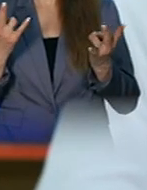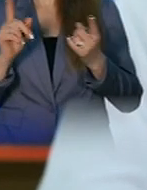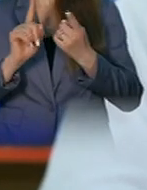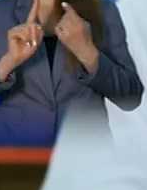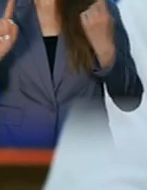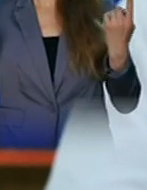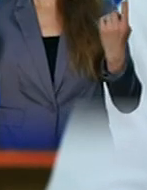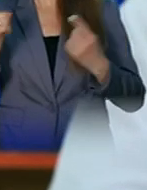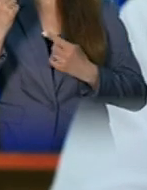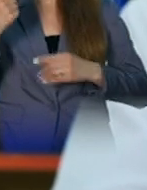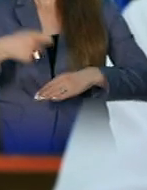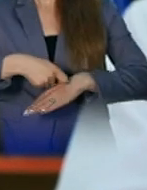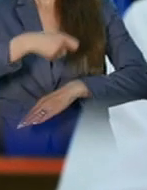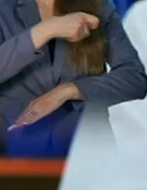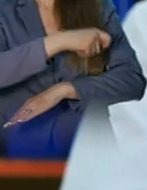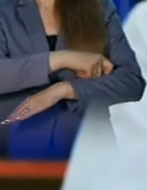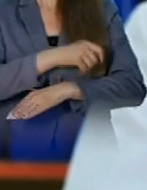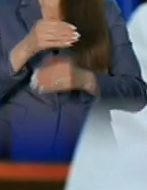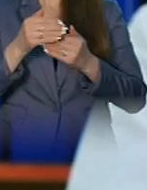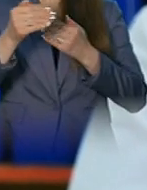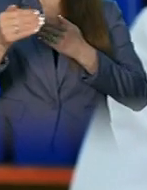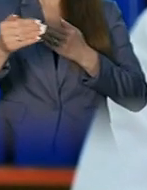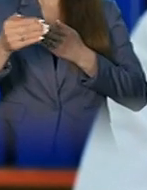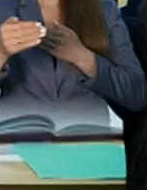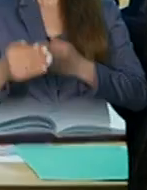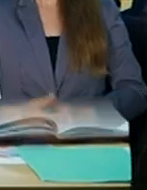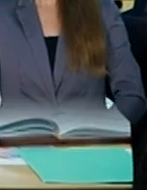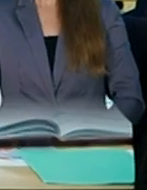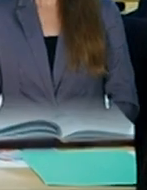Ең аз дегенде 1 метр арақашықтық сақтау маңызды.